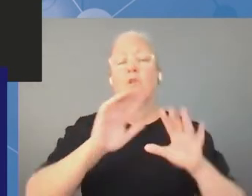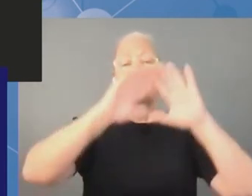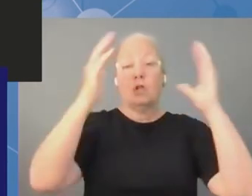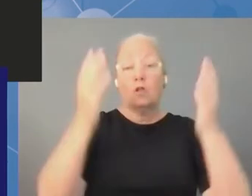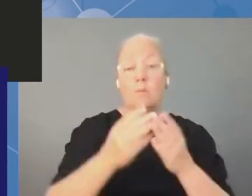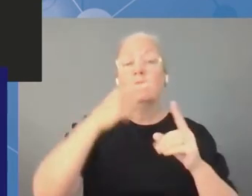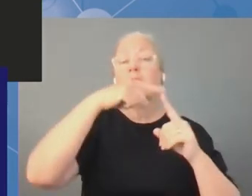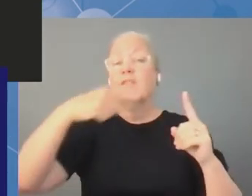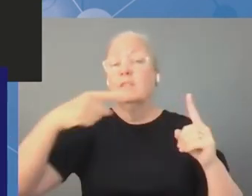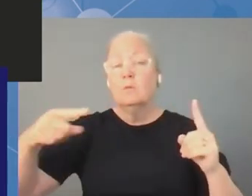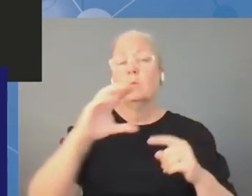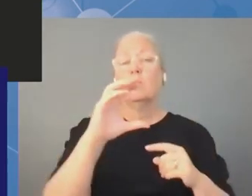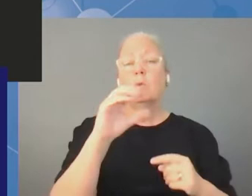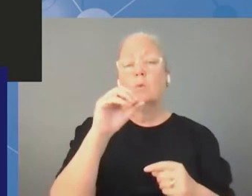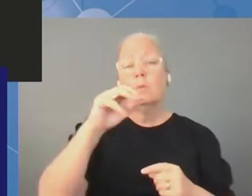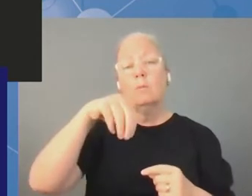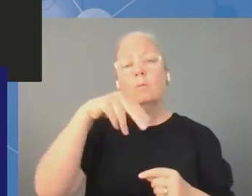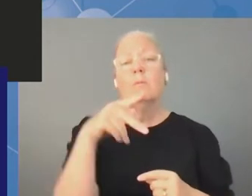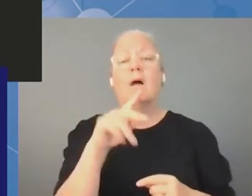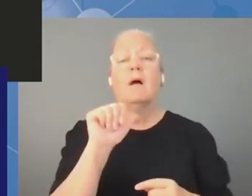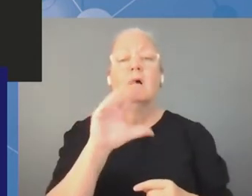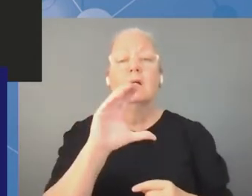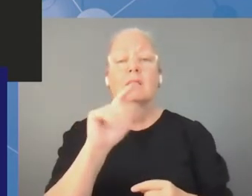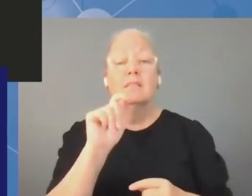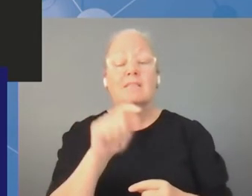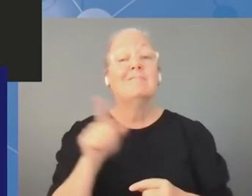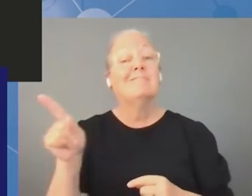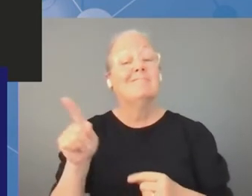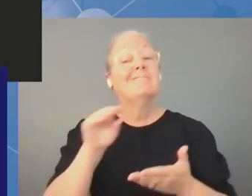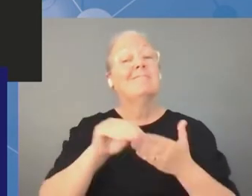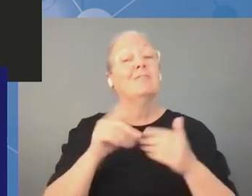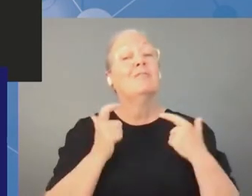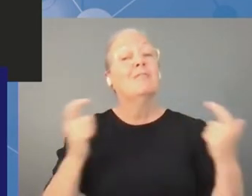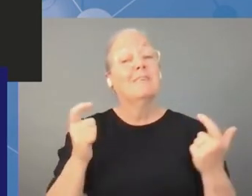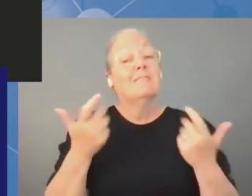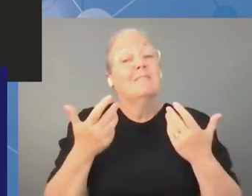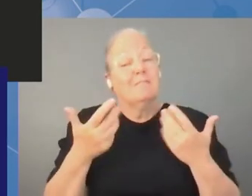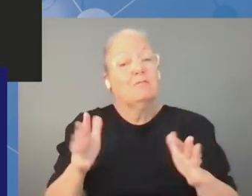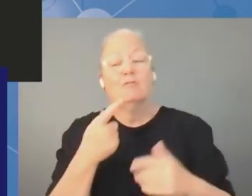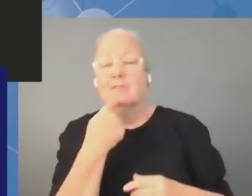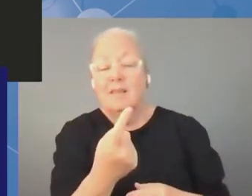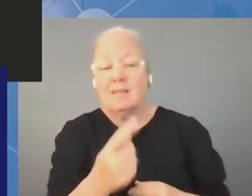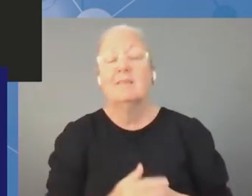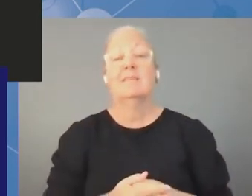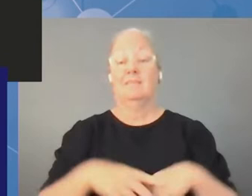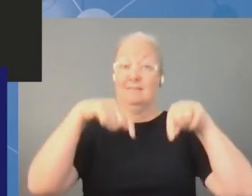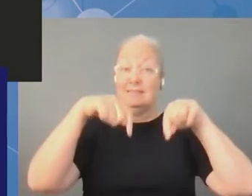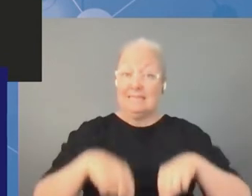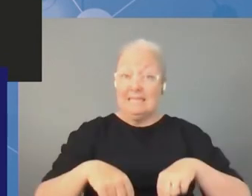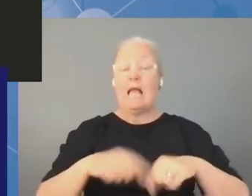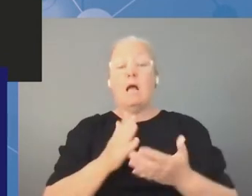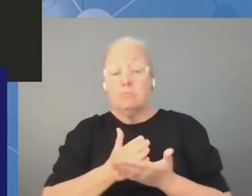سنلتقي مع صناع القرار، وعندي رغبة باللقاء في